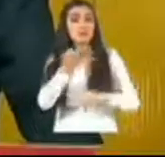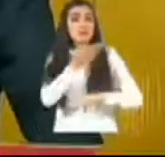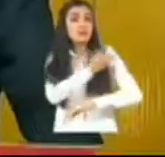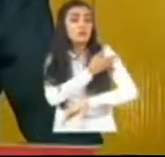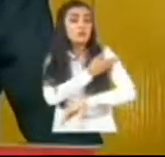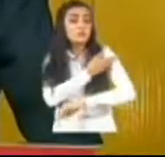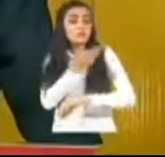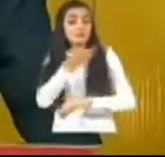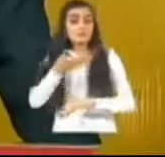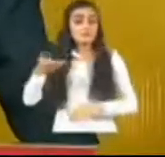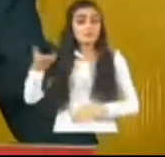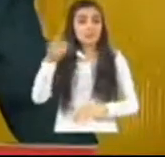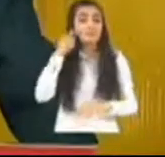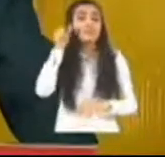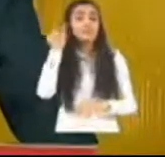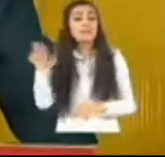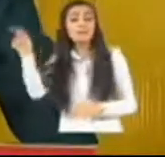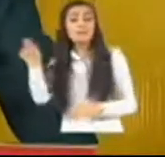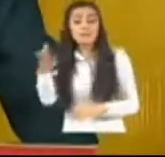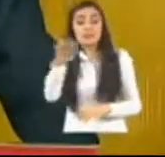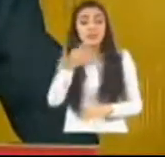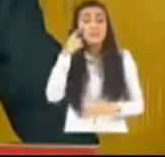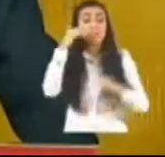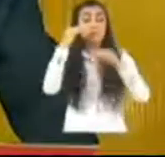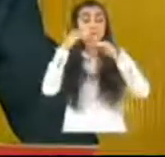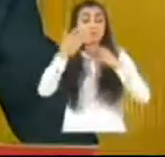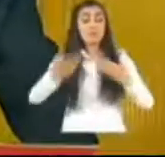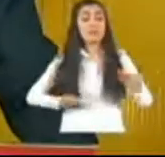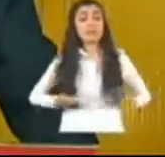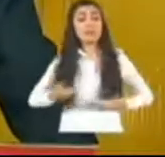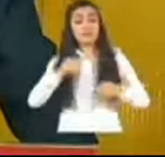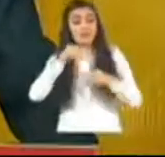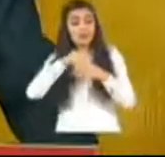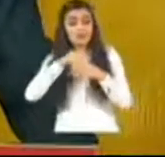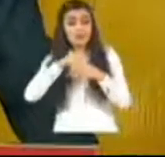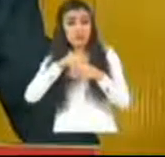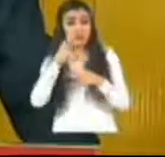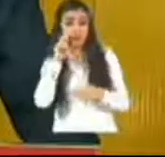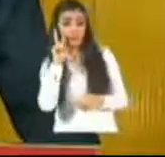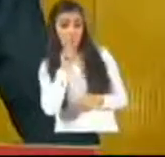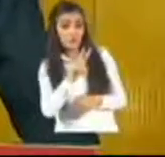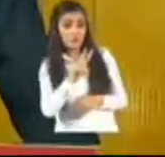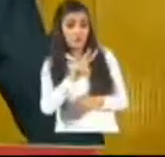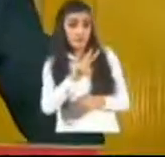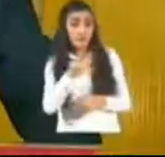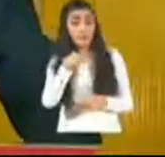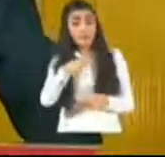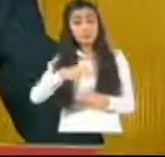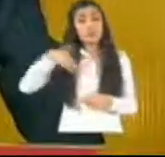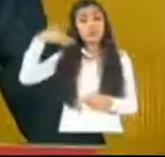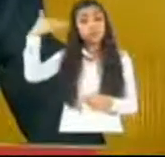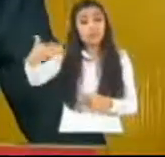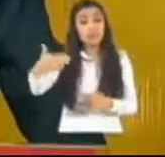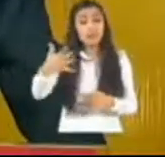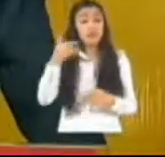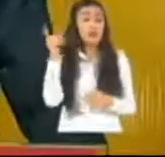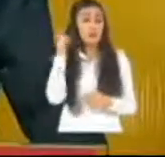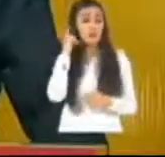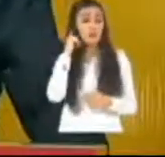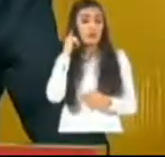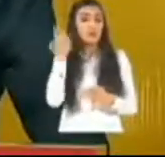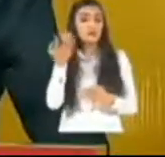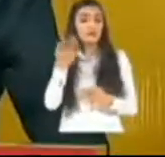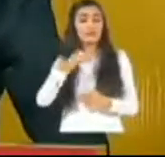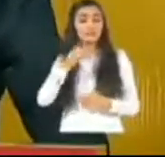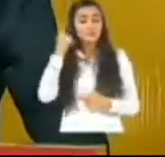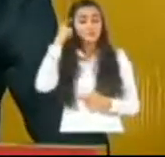ülkemize, insanımıza ve milletimize hizmet vasıtası olarak görenler, bundan sonra daha duyarlı,